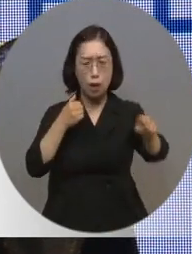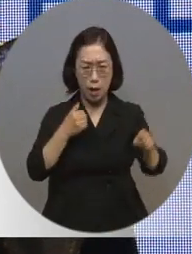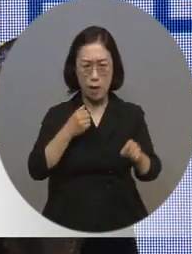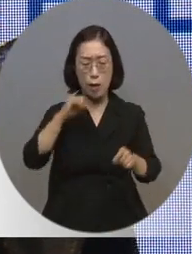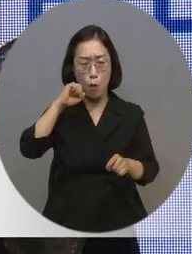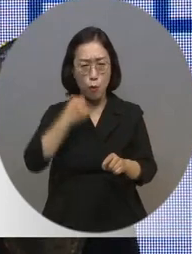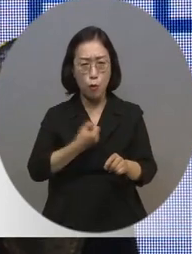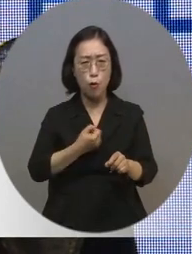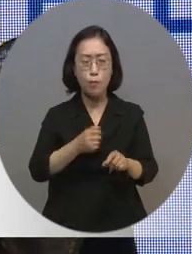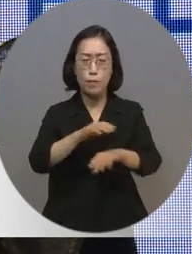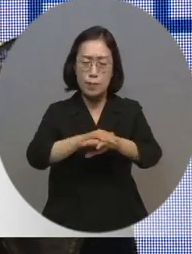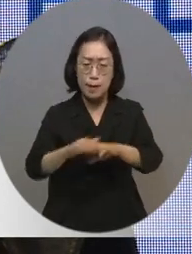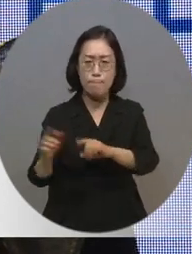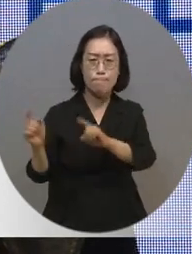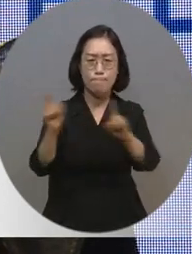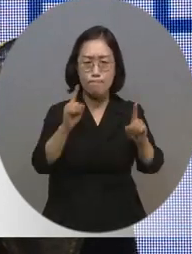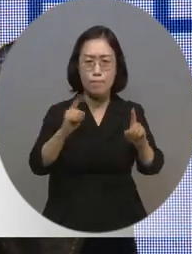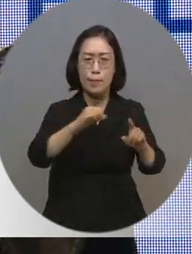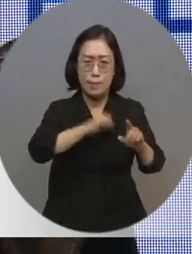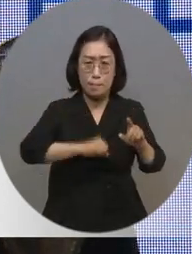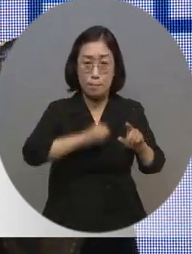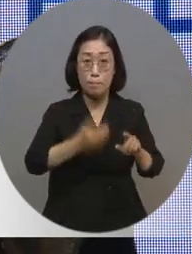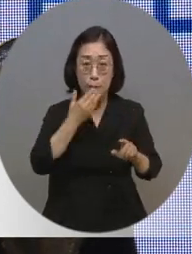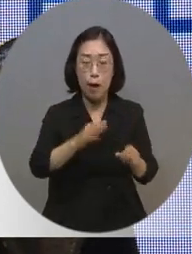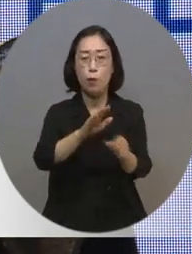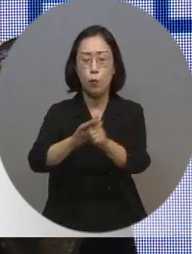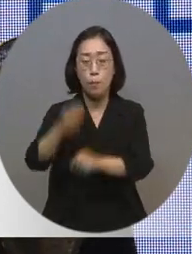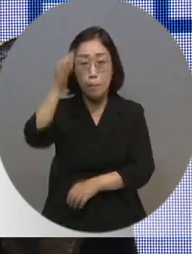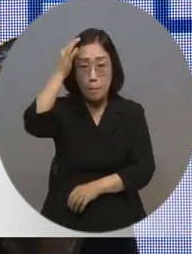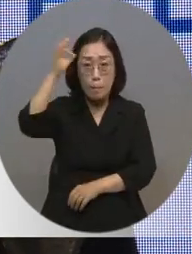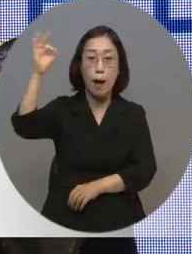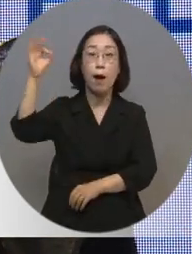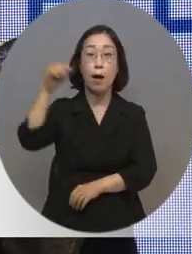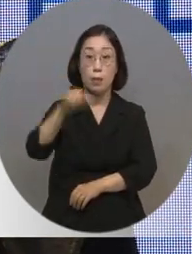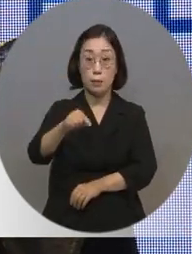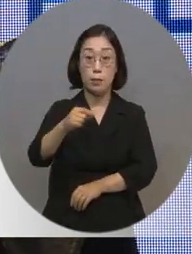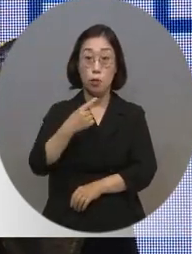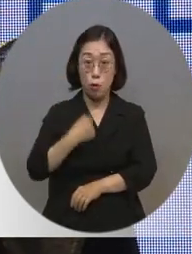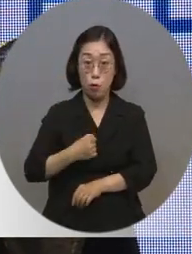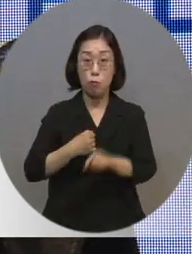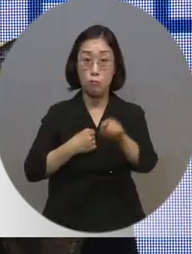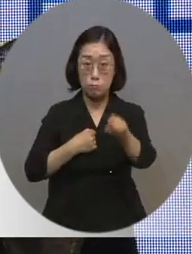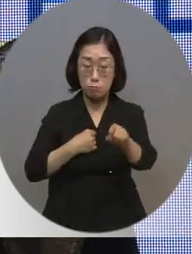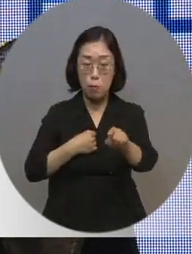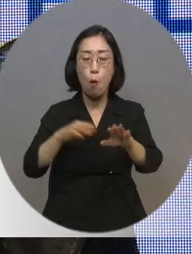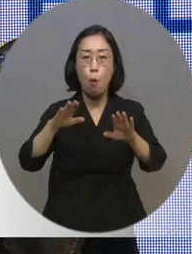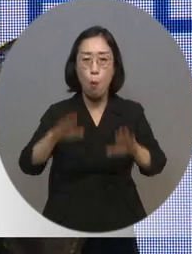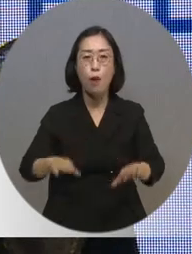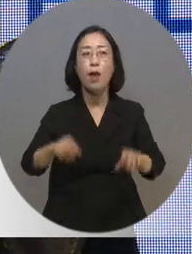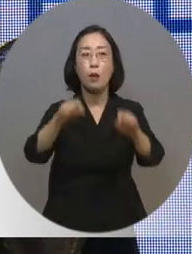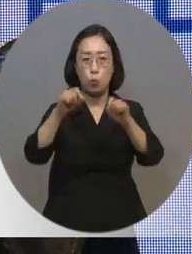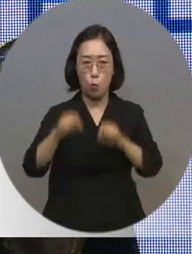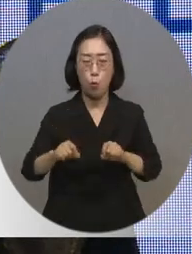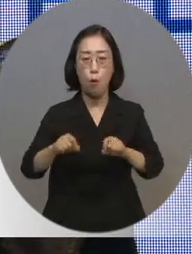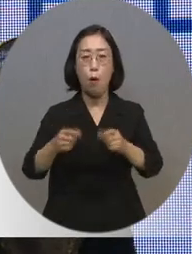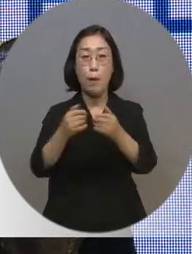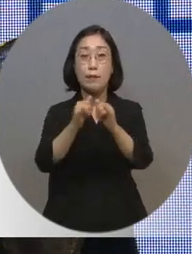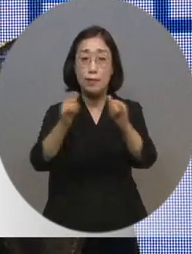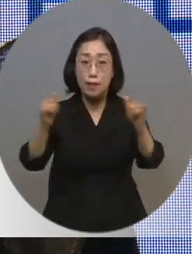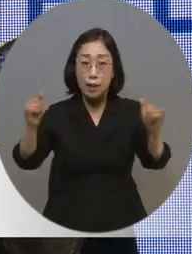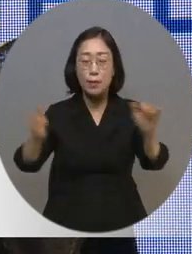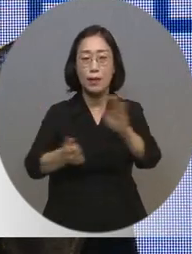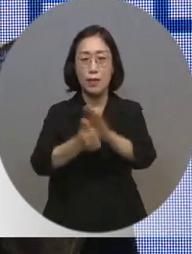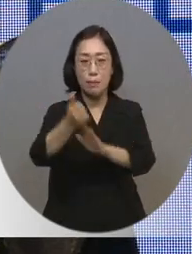어려움을 극복할 용기와 힘이 되었던 경험을 생각해 보면 올해도 많은 분들께